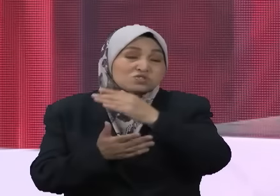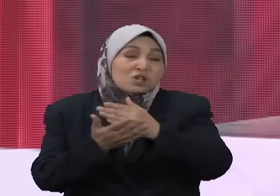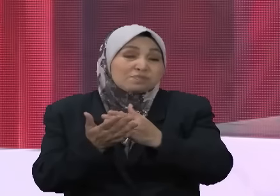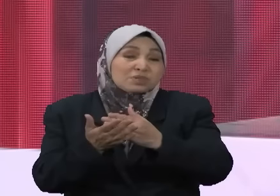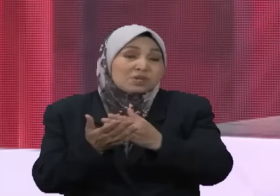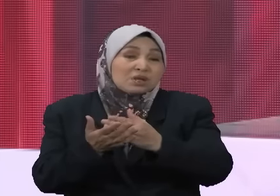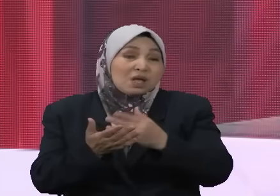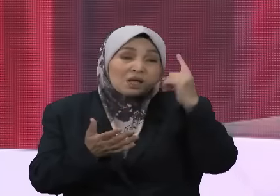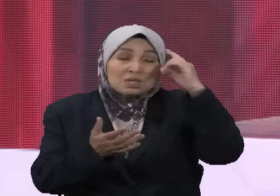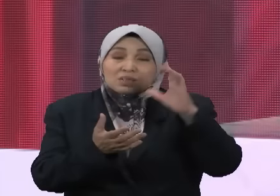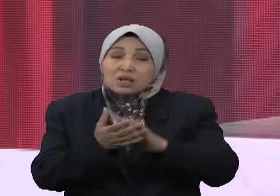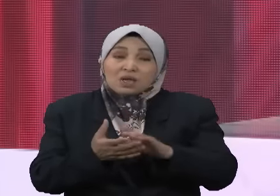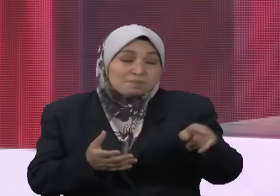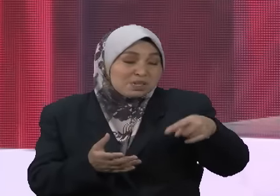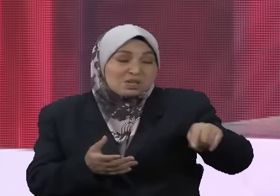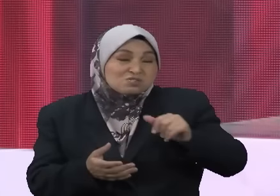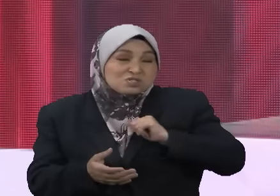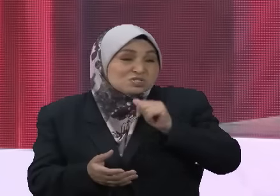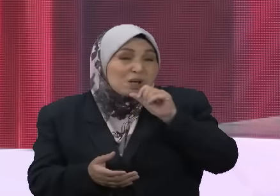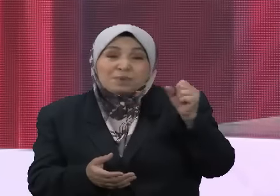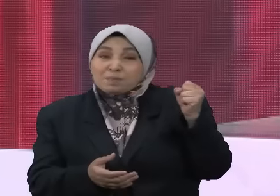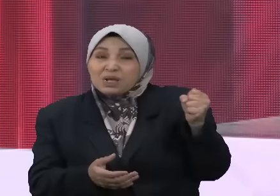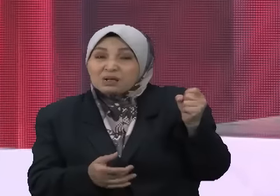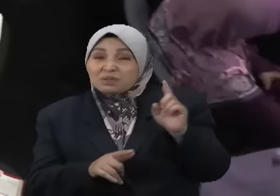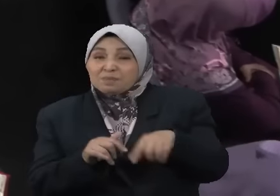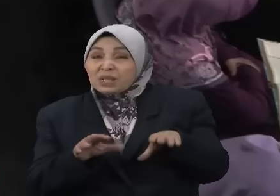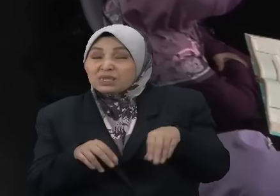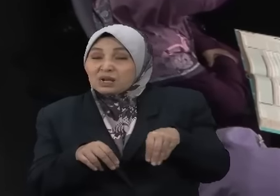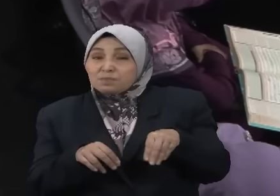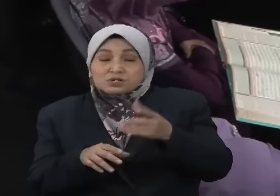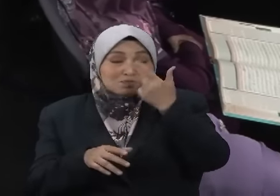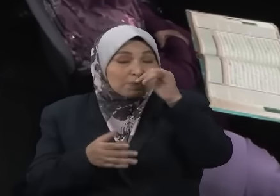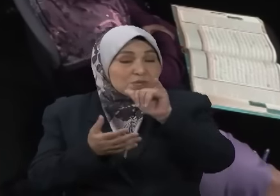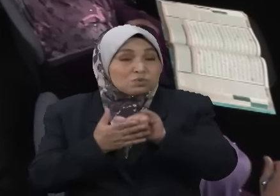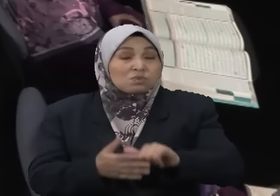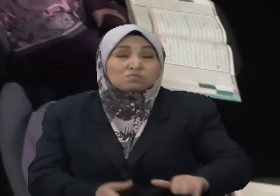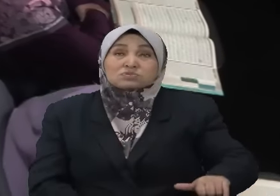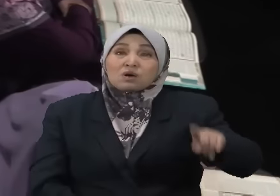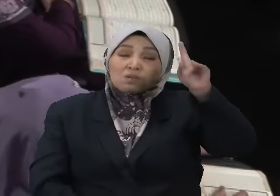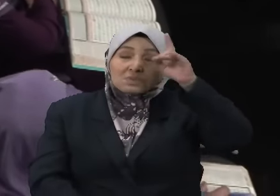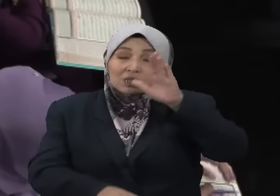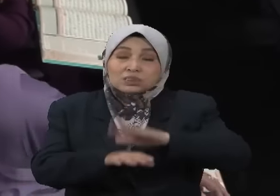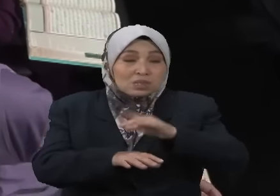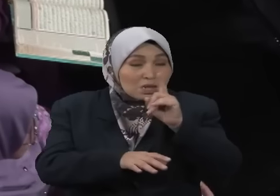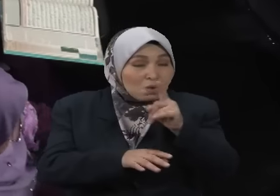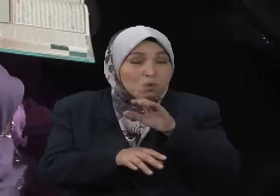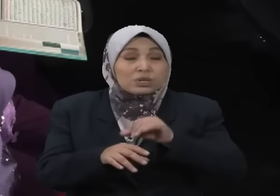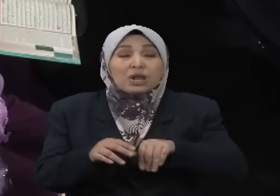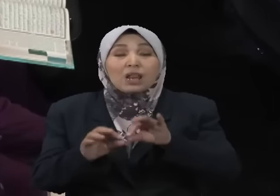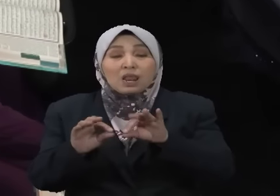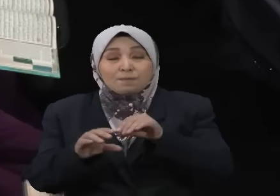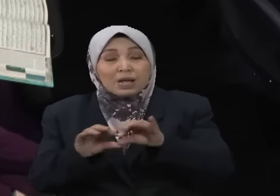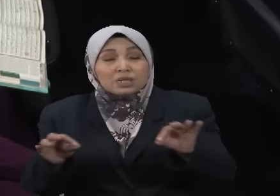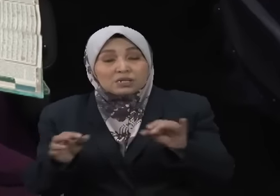sesuatu akidah yang mereka sendiri tidak berpegang kepadanya sebab itu Allah subhanahuwataala tegur di dalam ayat ini ayat ini walaupun